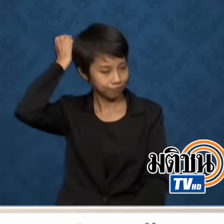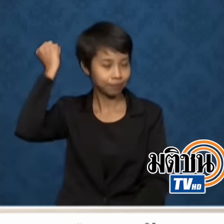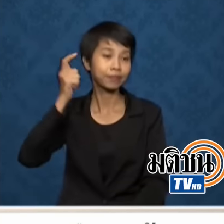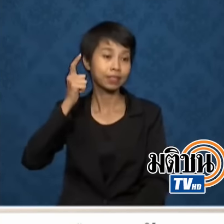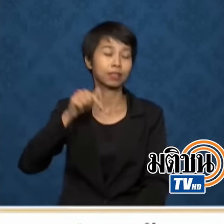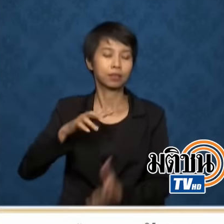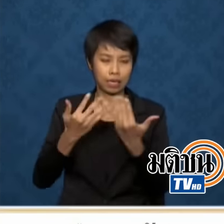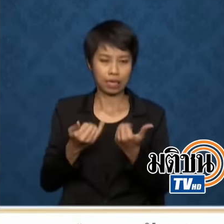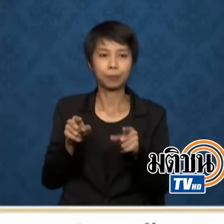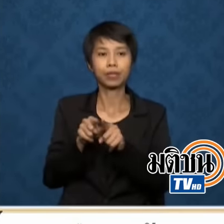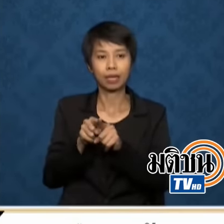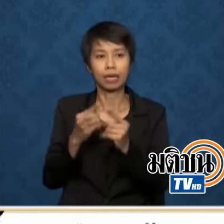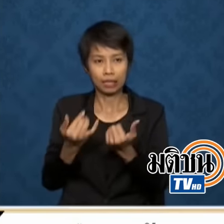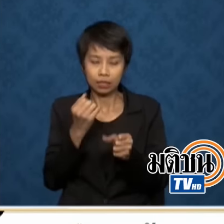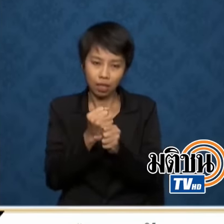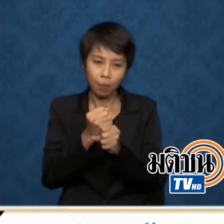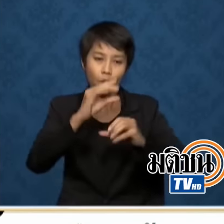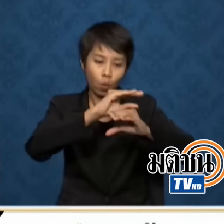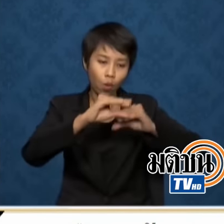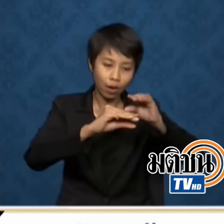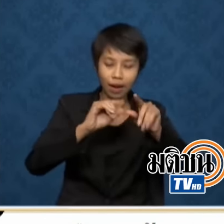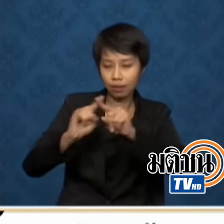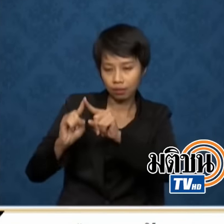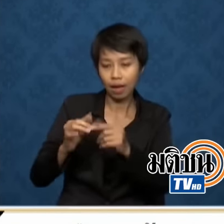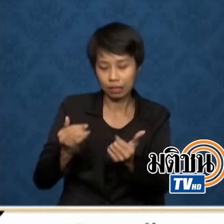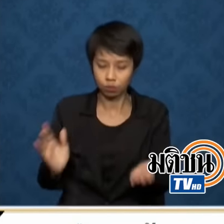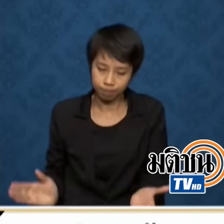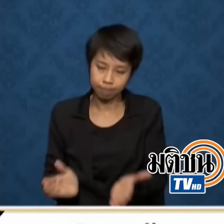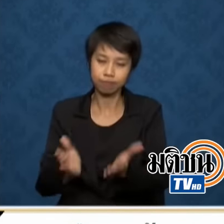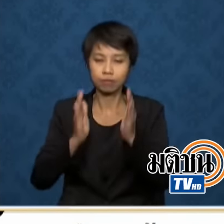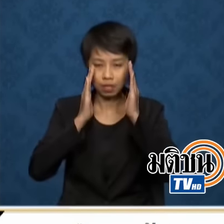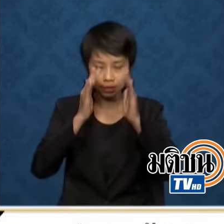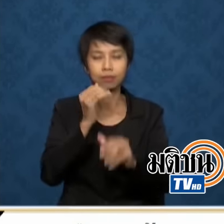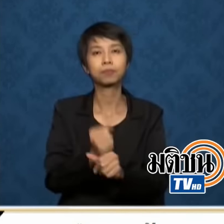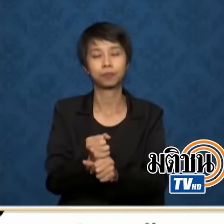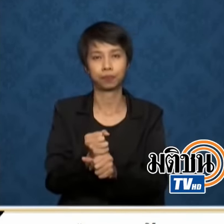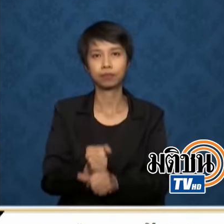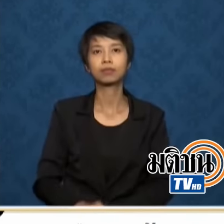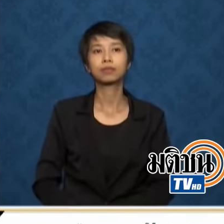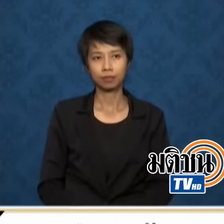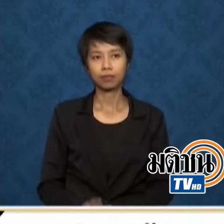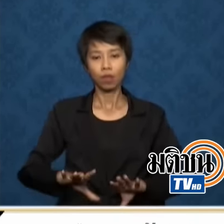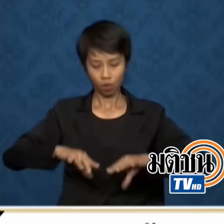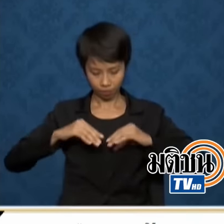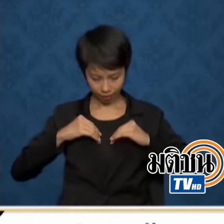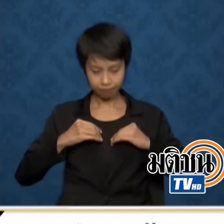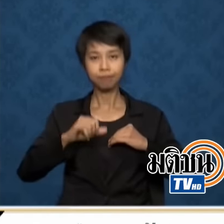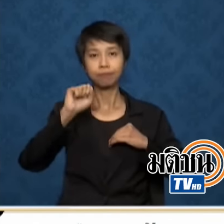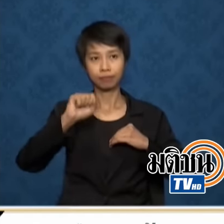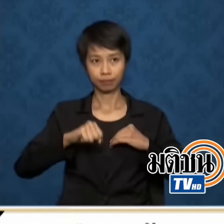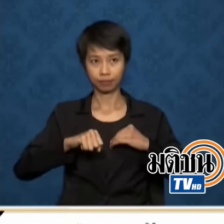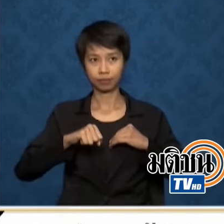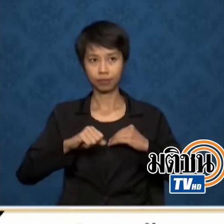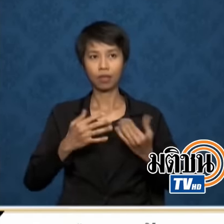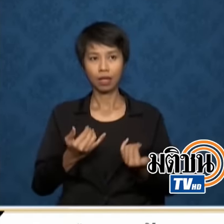เป็นสิ่งดีครับเพราะว่าท่านก็ได้ติดตามในเรื่องของโครงการแล้วก็ผลักดันอย่างจริงจังนะครับแต่ยอมรับครับว่ามันเป็นเรื่องของ